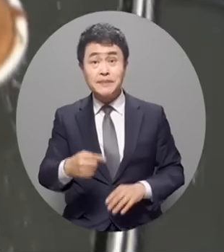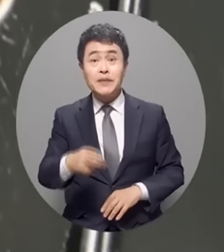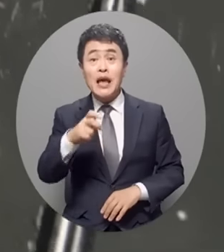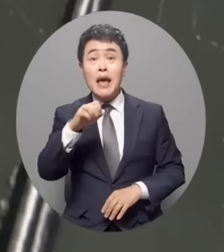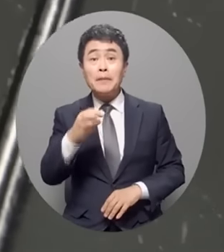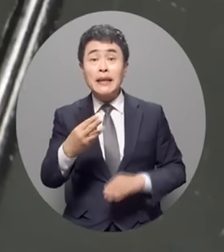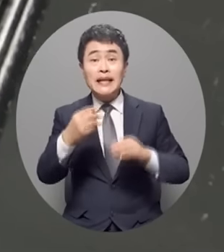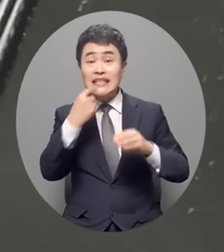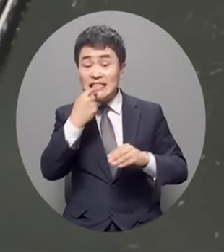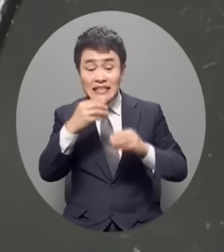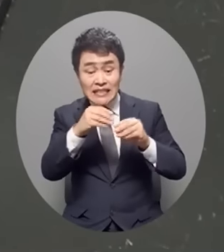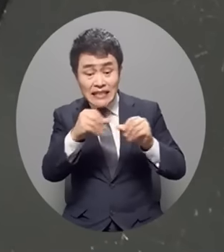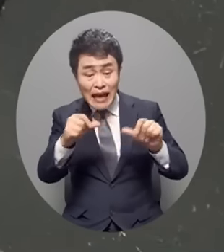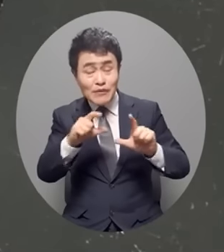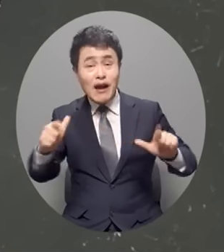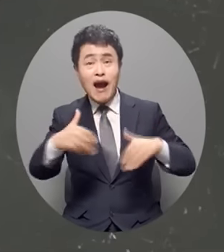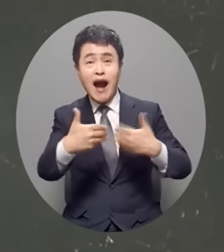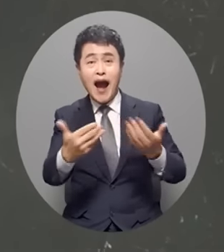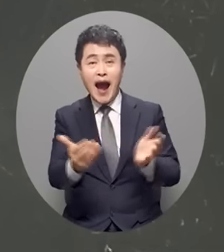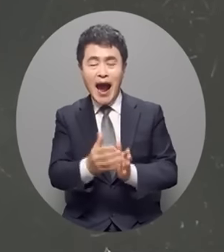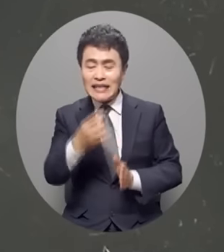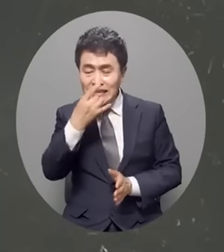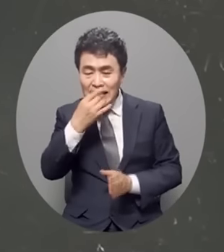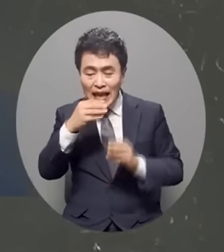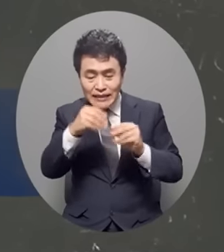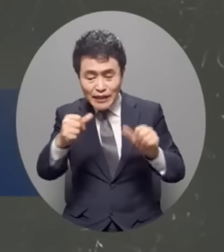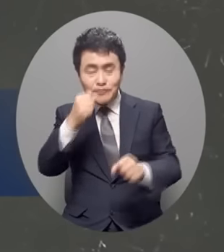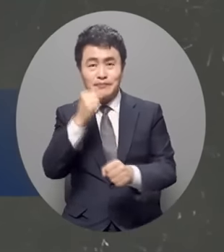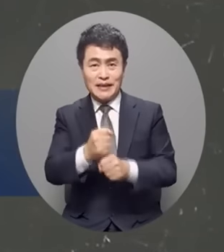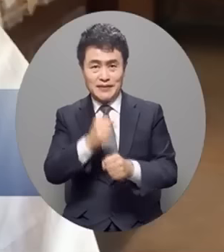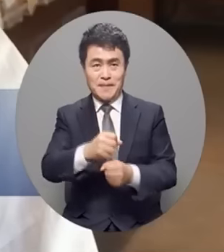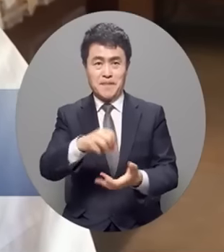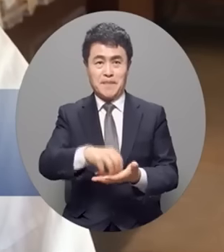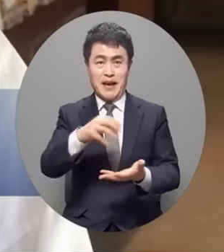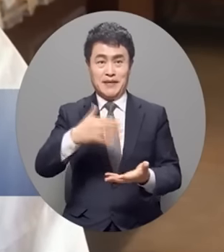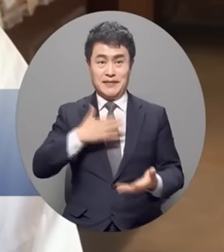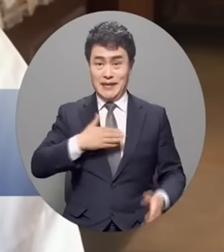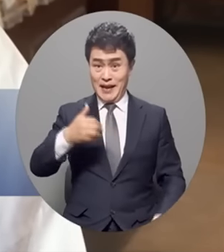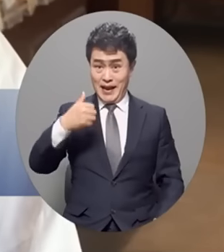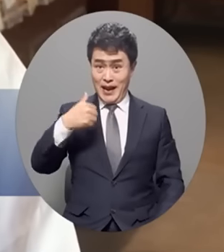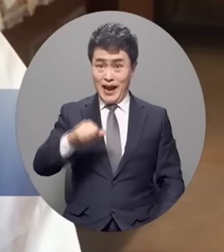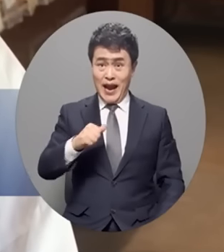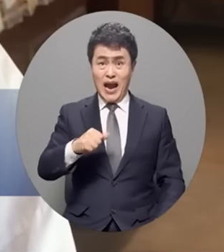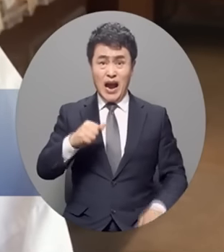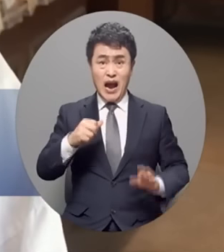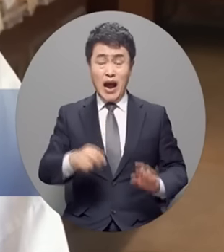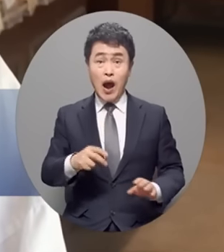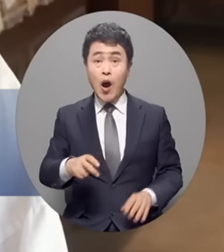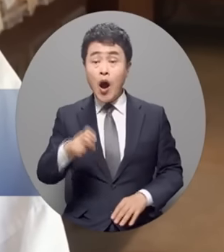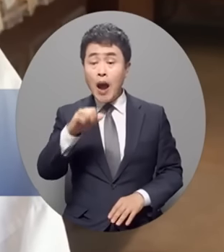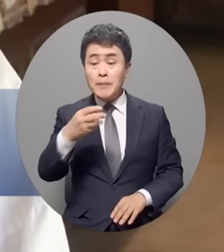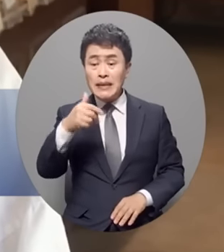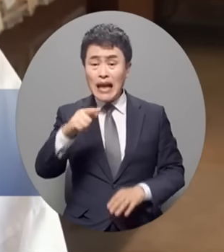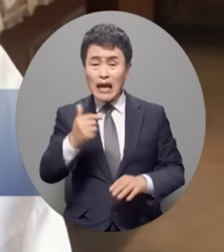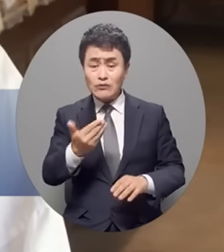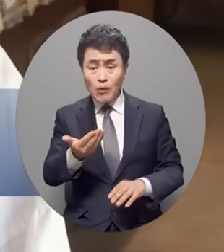들어간 가루쌀로 만든 빵입니다. 저희 아이 같은 경우는 밀가루 먹으면 간지러움을